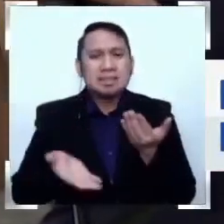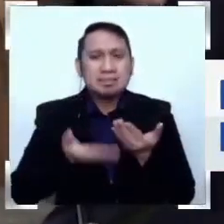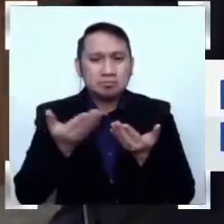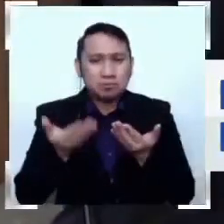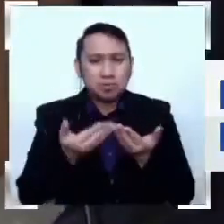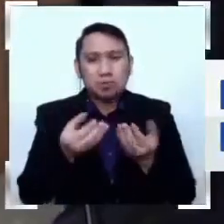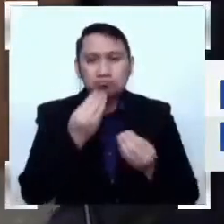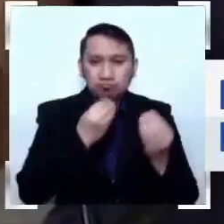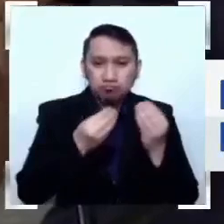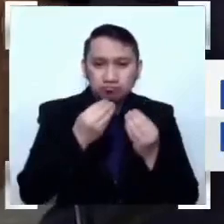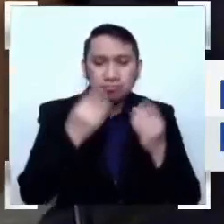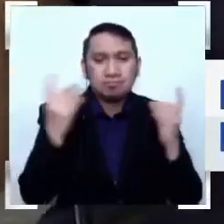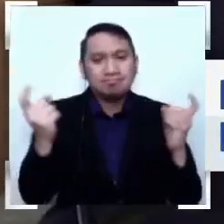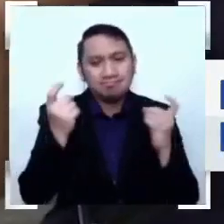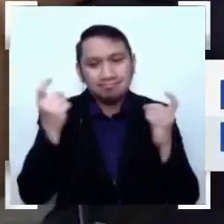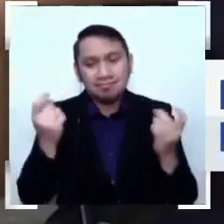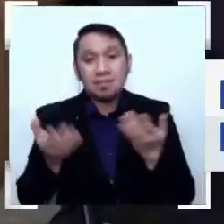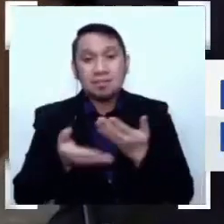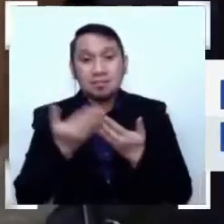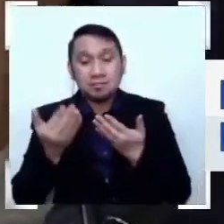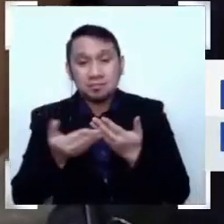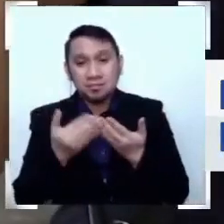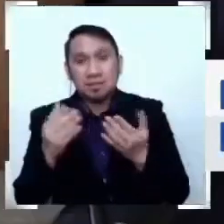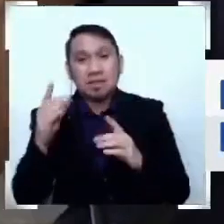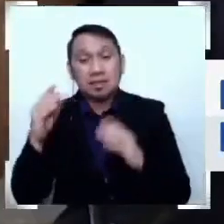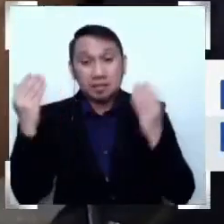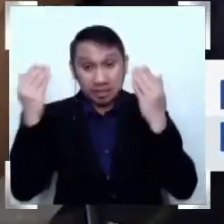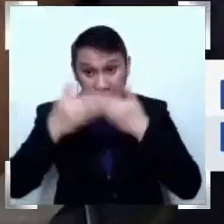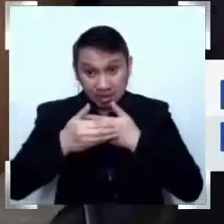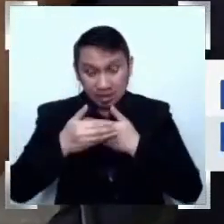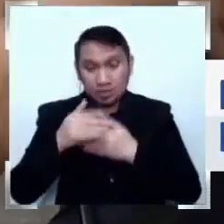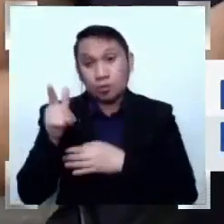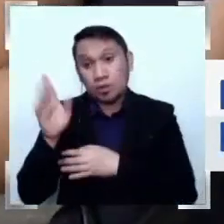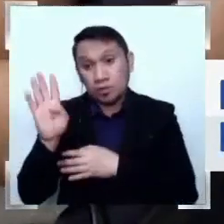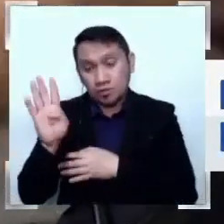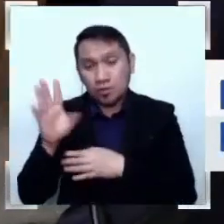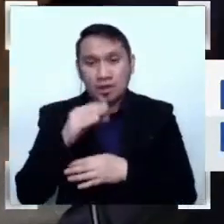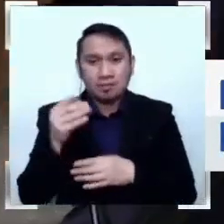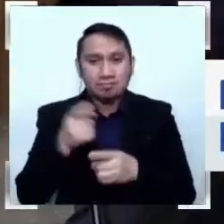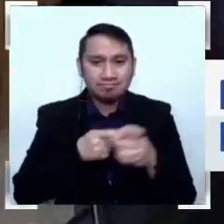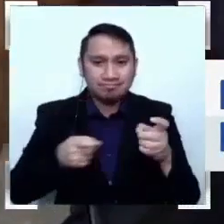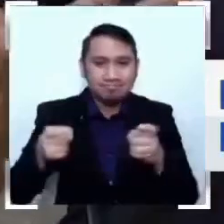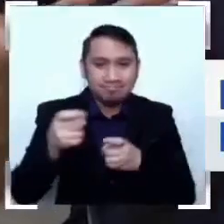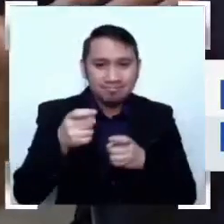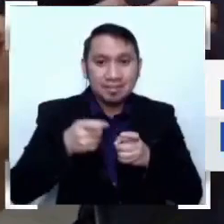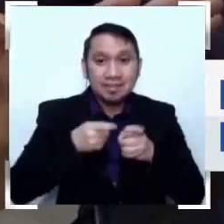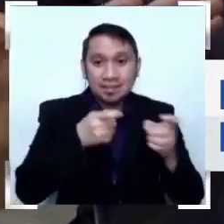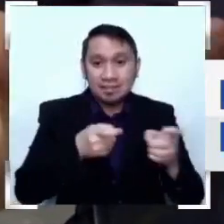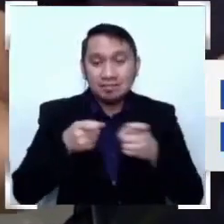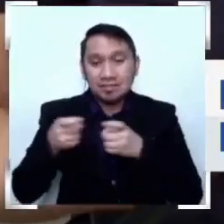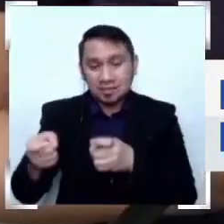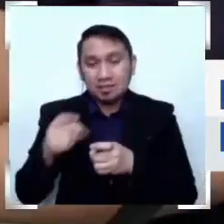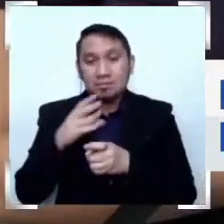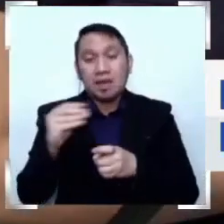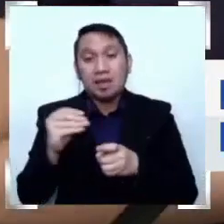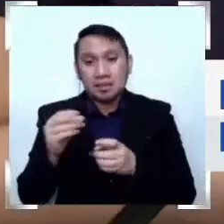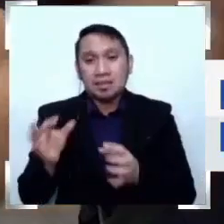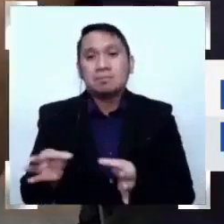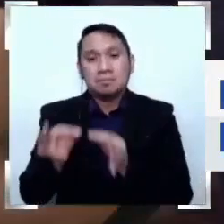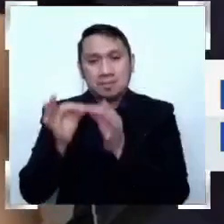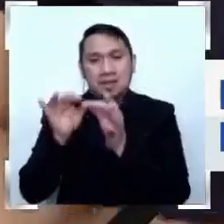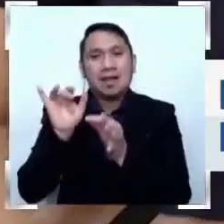po sa gabi ng 24, tapos may gift-giving. Pero syempre yung pagsisimba, yun ang